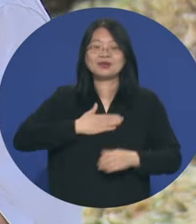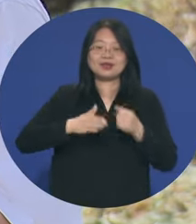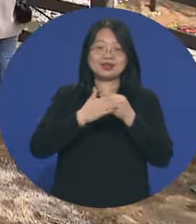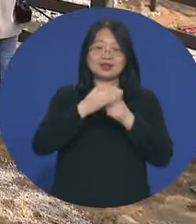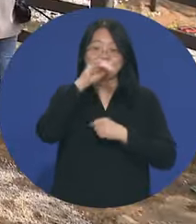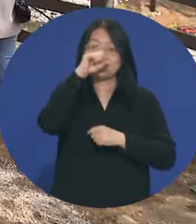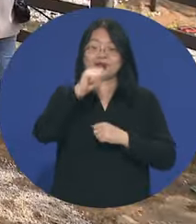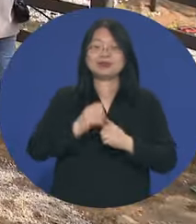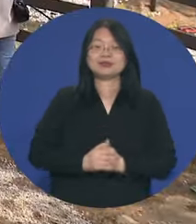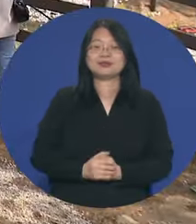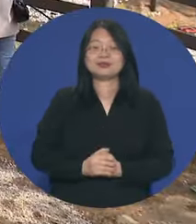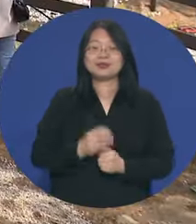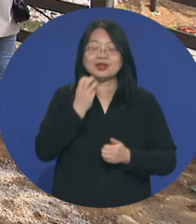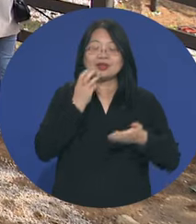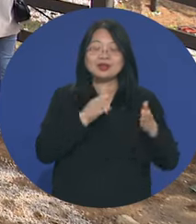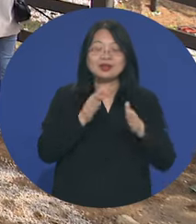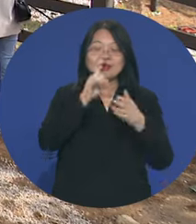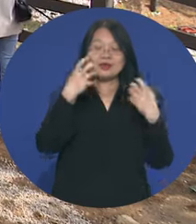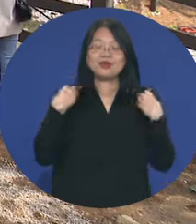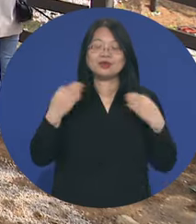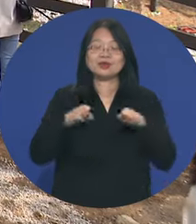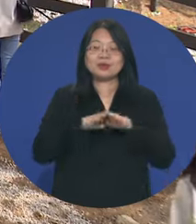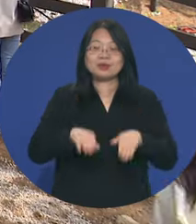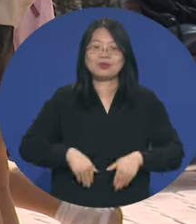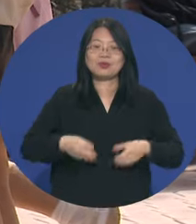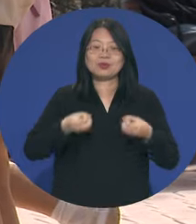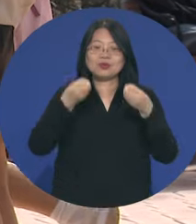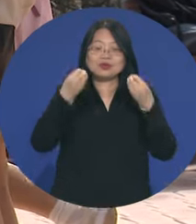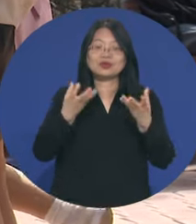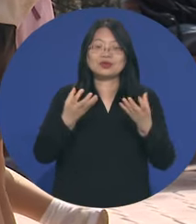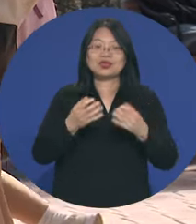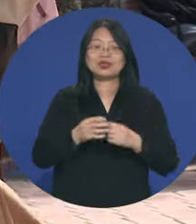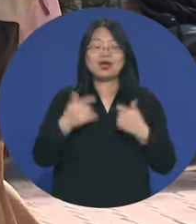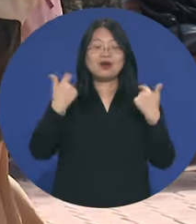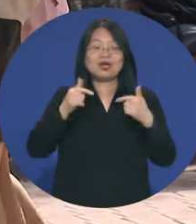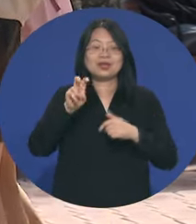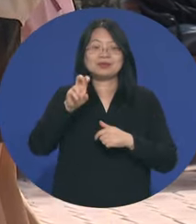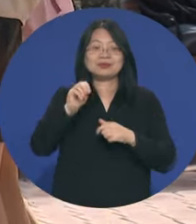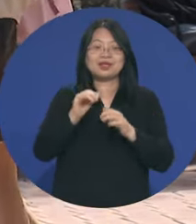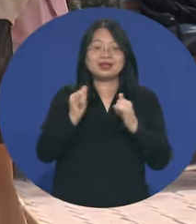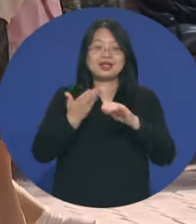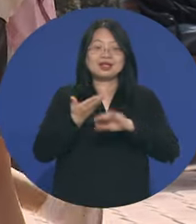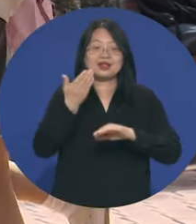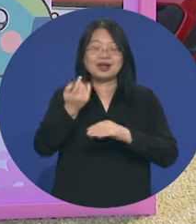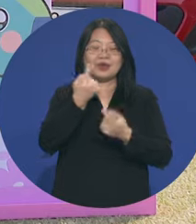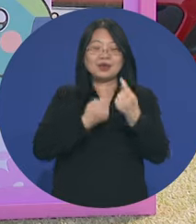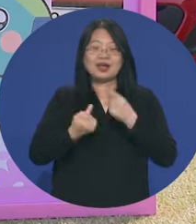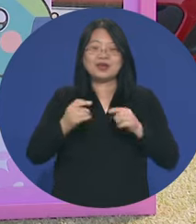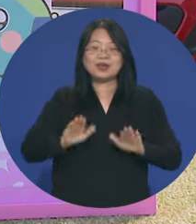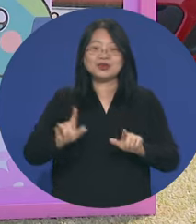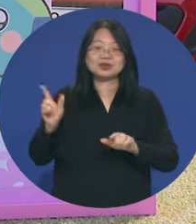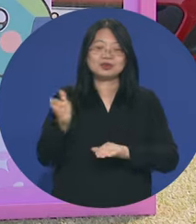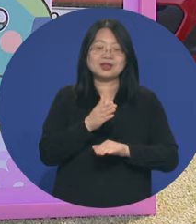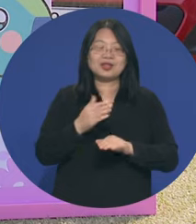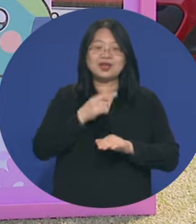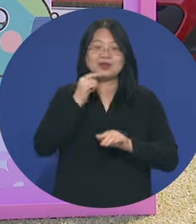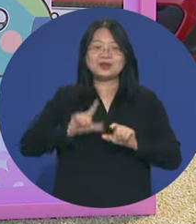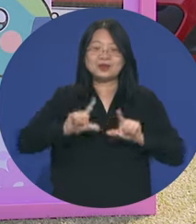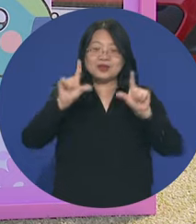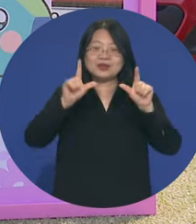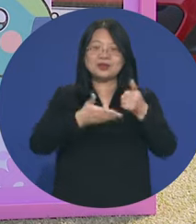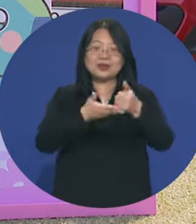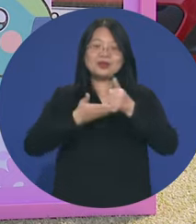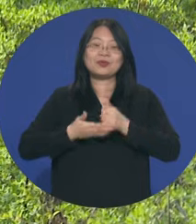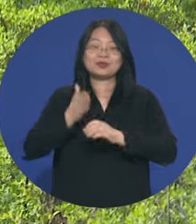것 같아요. 경기도청 봄꽃축제는 매년 20만 명 이상이 찾는 대표 축제로 오늘부터 일요일까지 상춘객들을